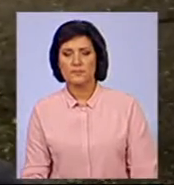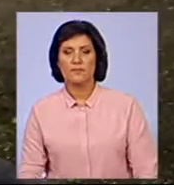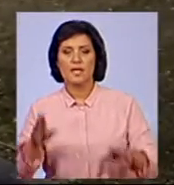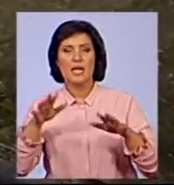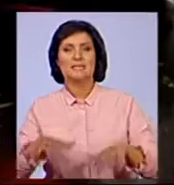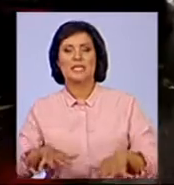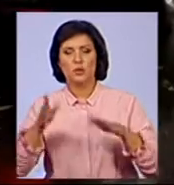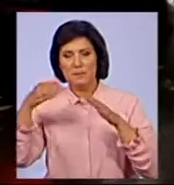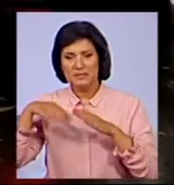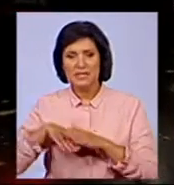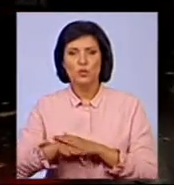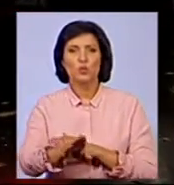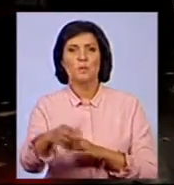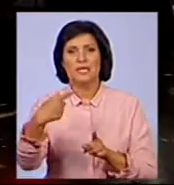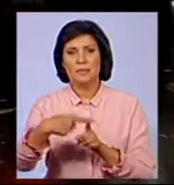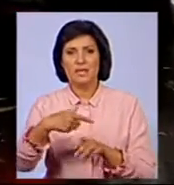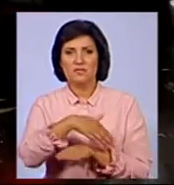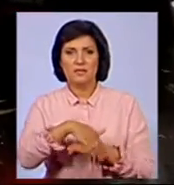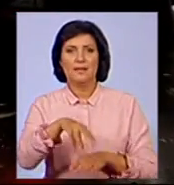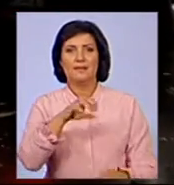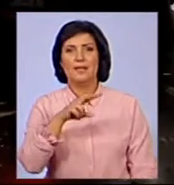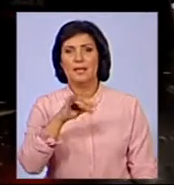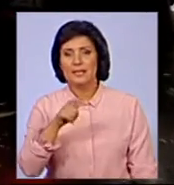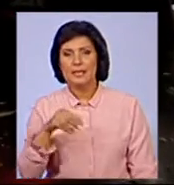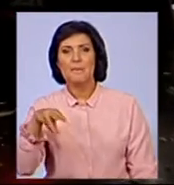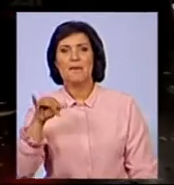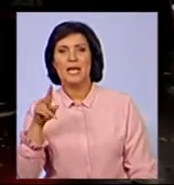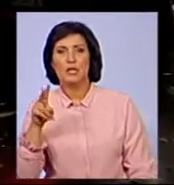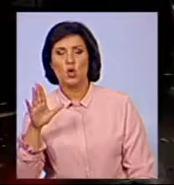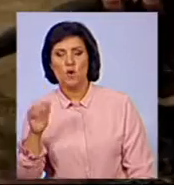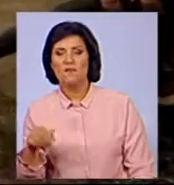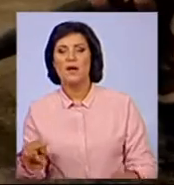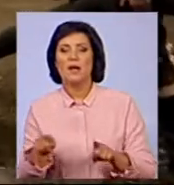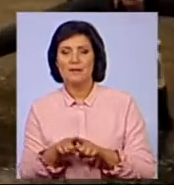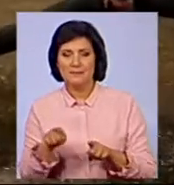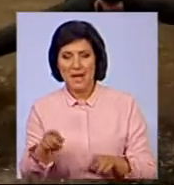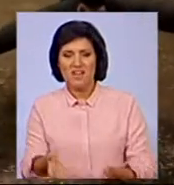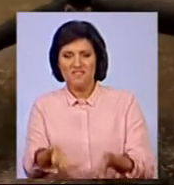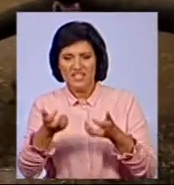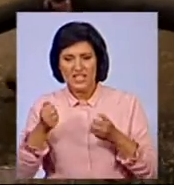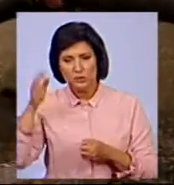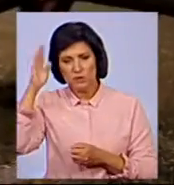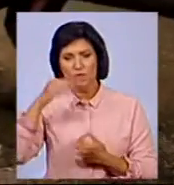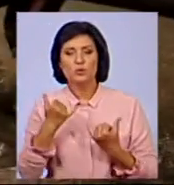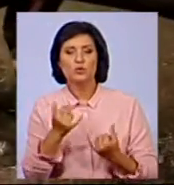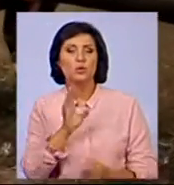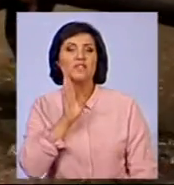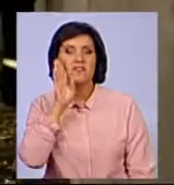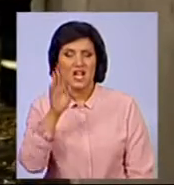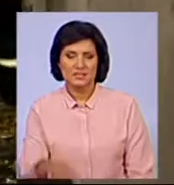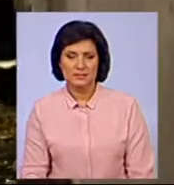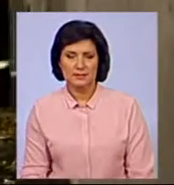Затопило вночі і підземний тунель на перехресті вулиць Олени Теліги та Мельникова. Так комунальники відкачували там воду сьогодні